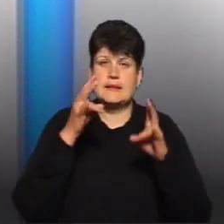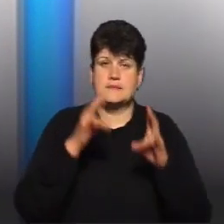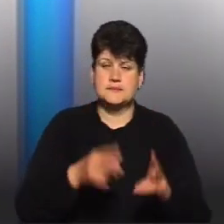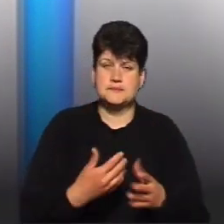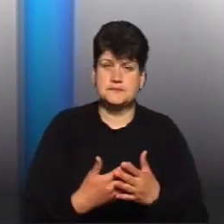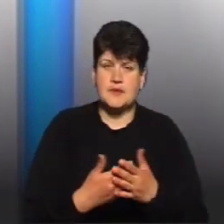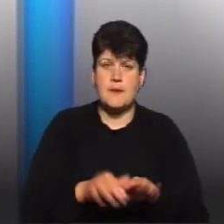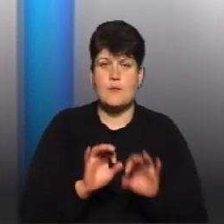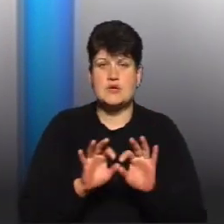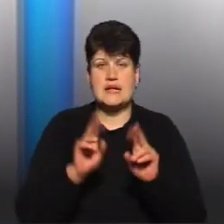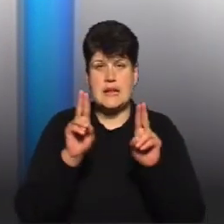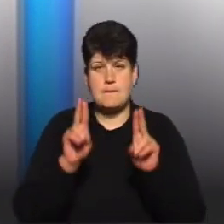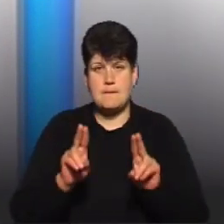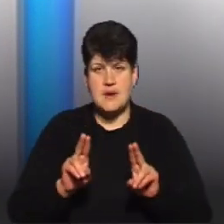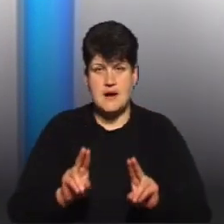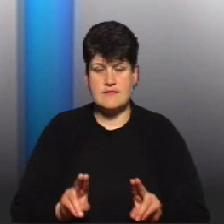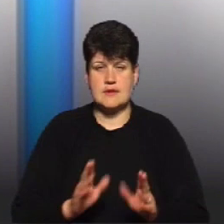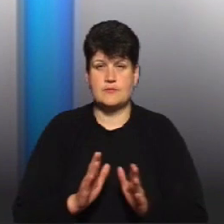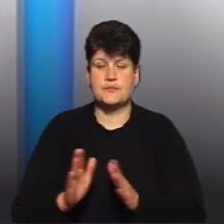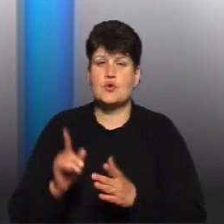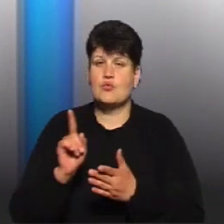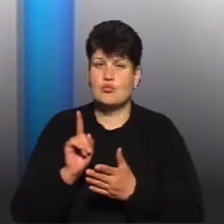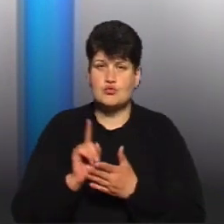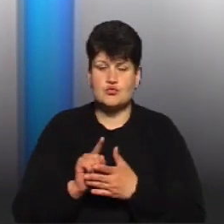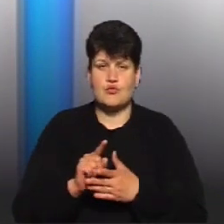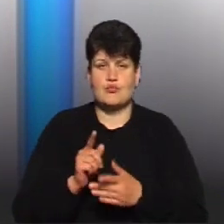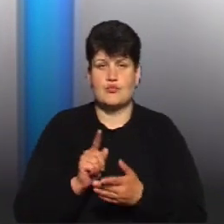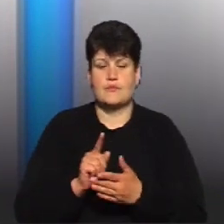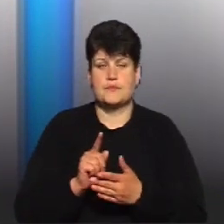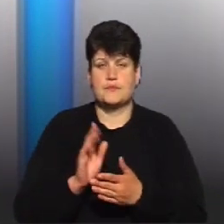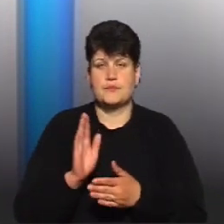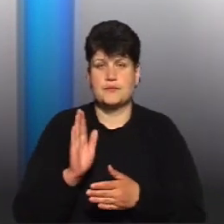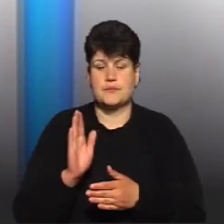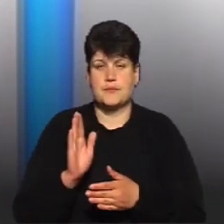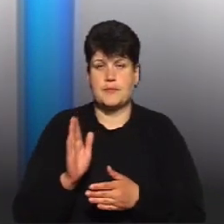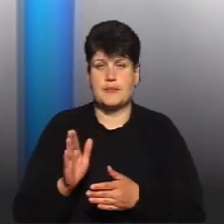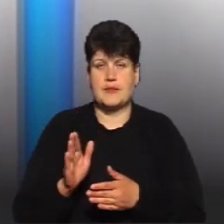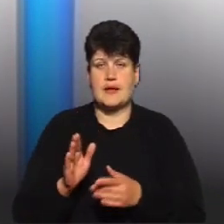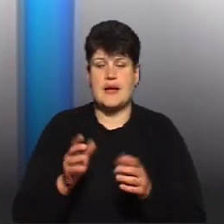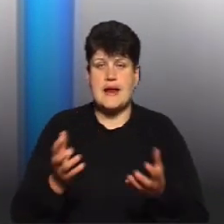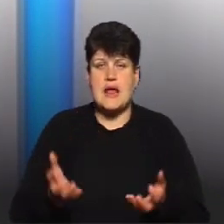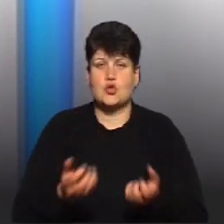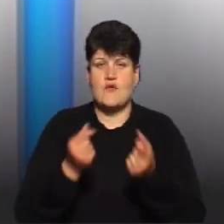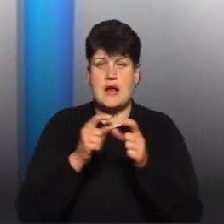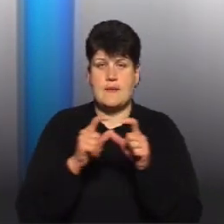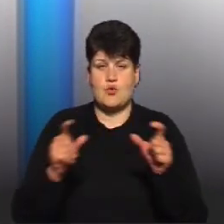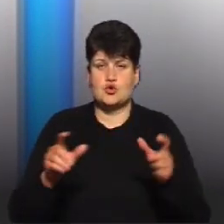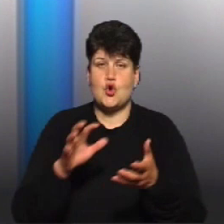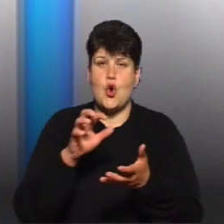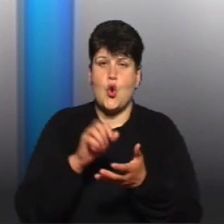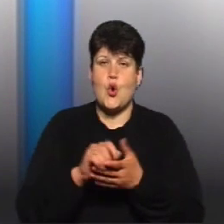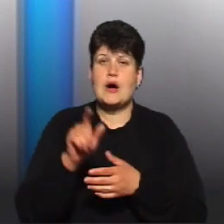правила поведінки. Обов'язково на такому пляжі повинен бути рятувальний пост. Орендар або місцеві